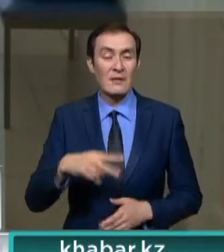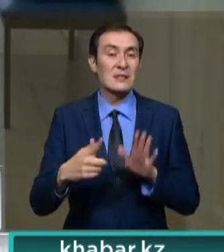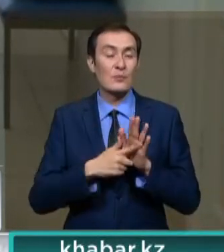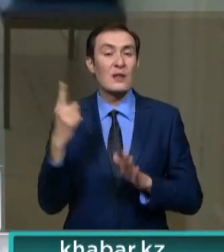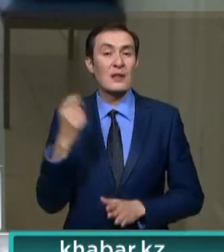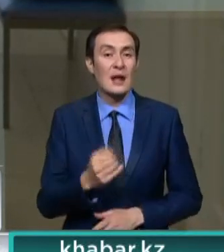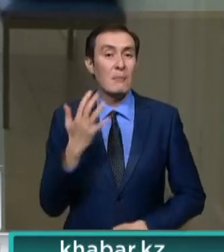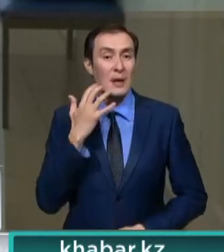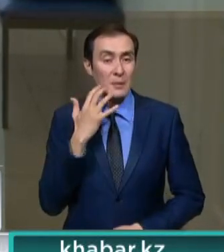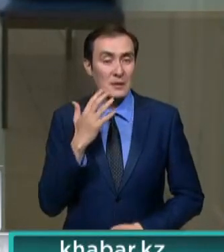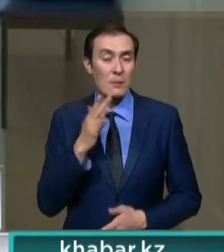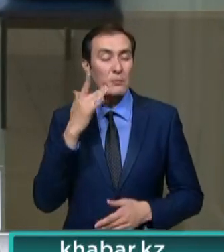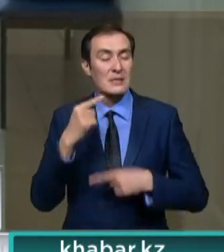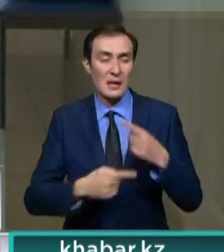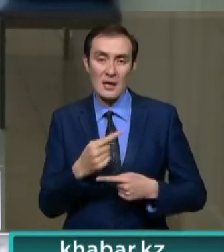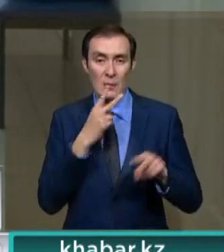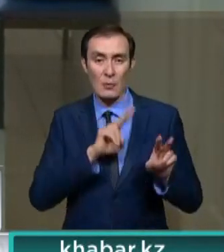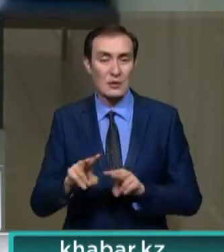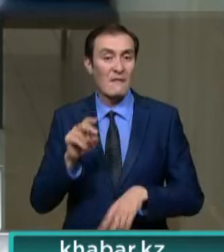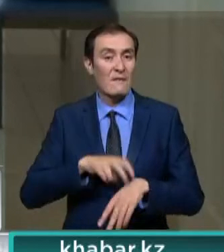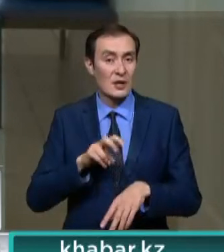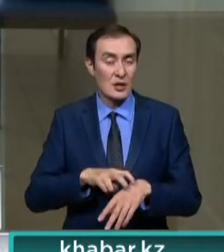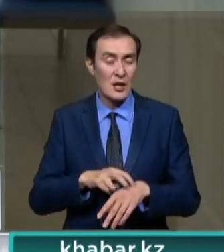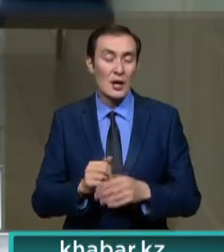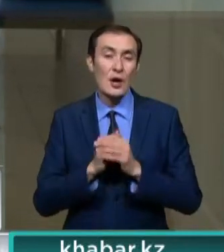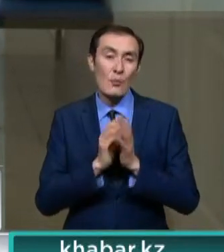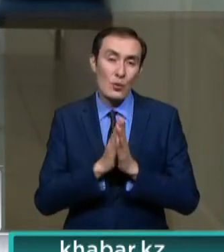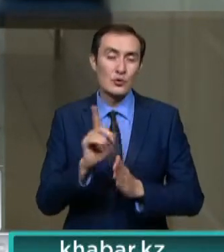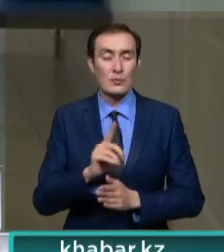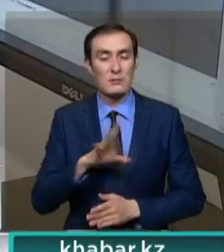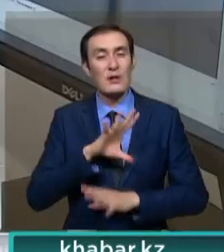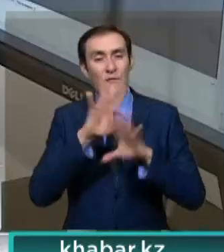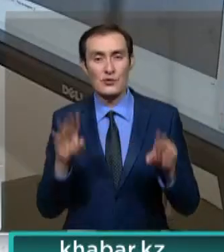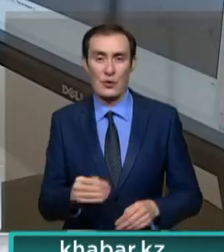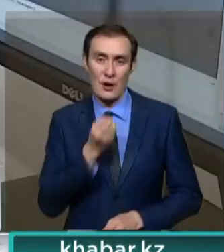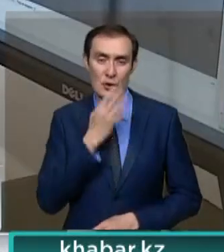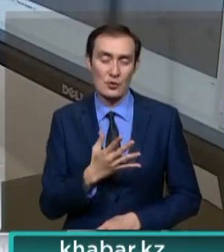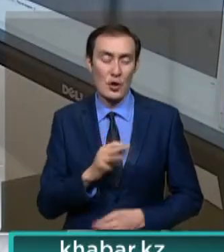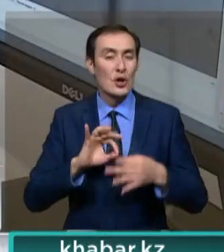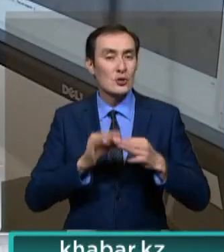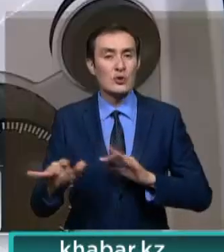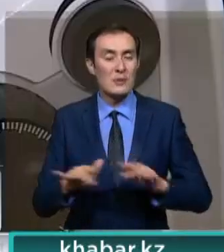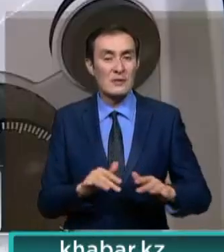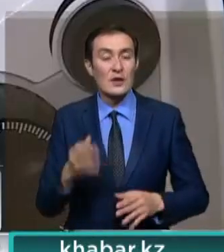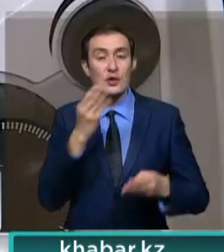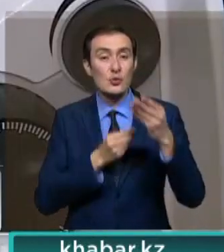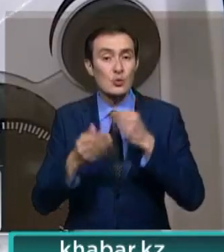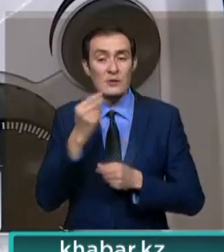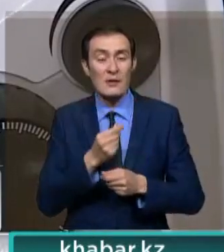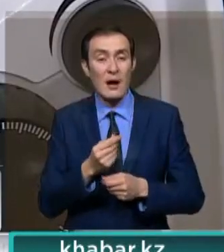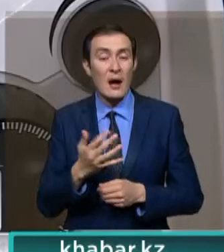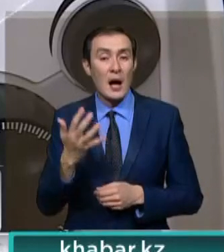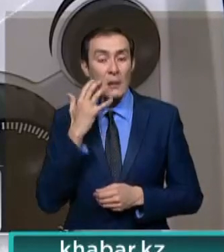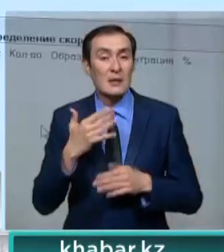неделе беременности. Нахожусь под постоянным наблюдением врачей. Молимся, чтобы все было хорошо. Сложный процесс искусственного